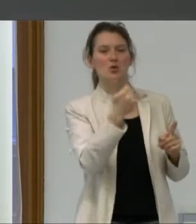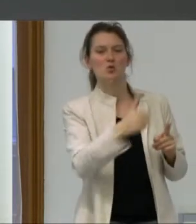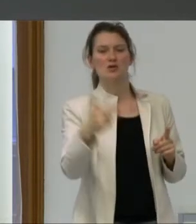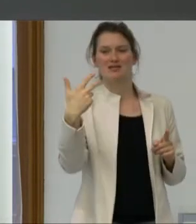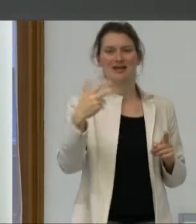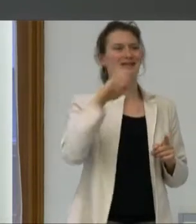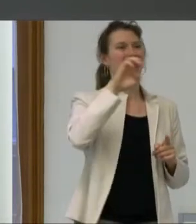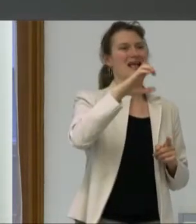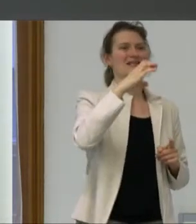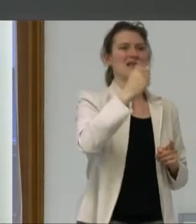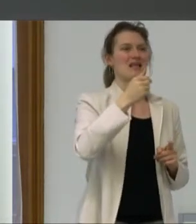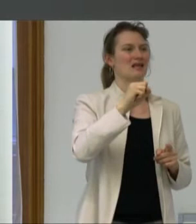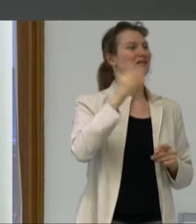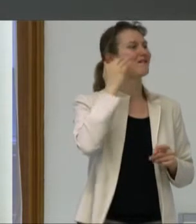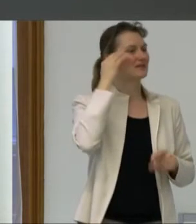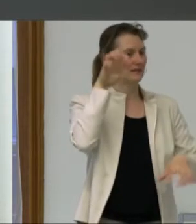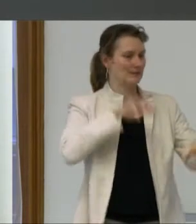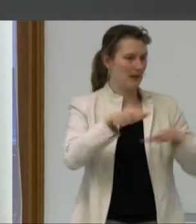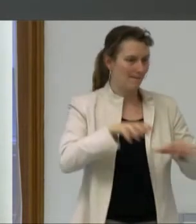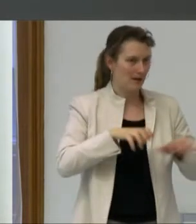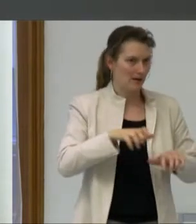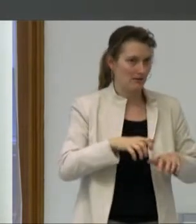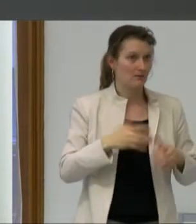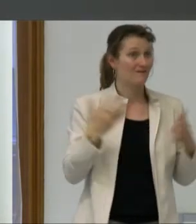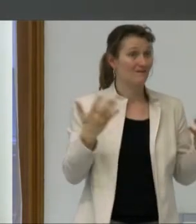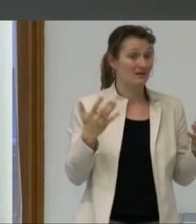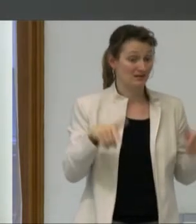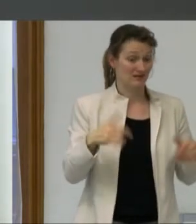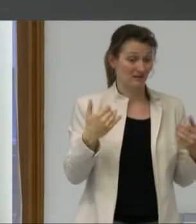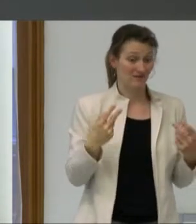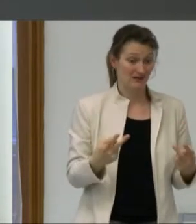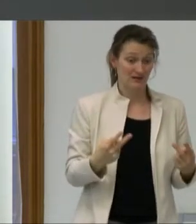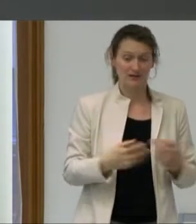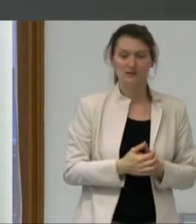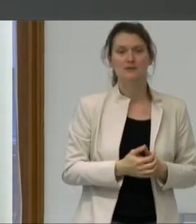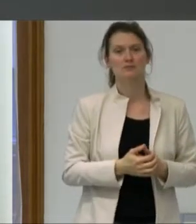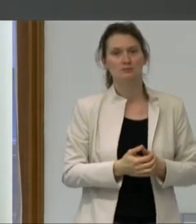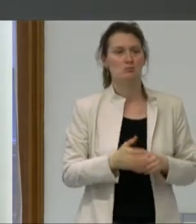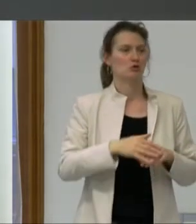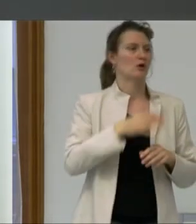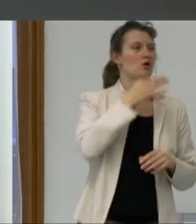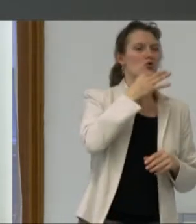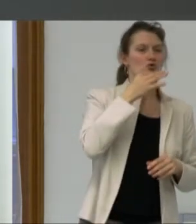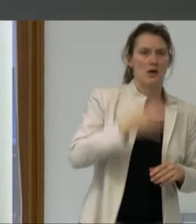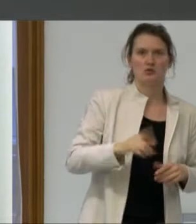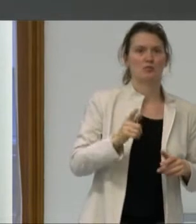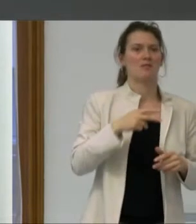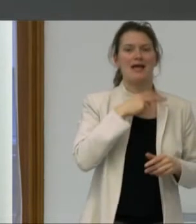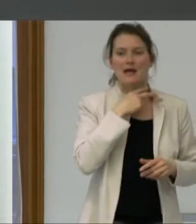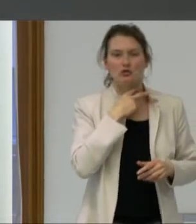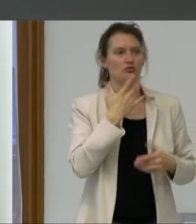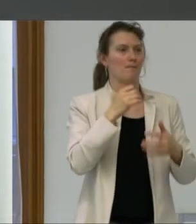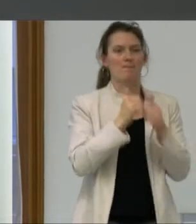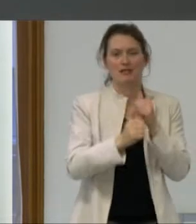EC sich erwerben können. Und hier ist ganz wichtig, dass zum Beispiel, wenn es dann um Deutsch geht oder Englisch, Mathematik